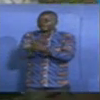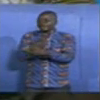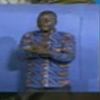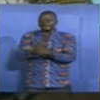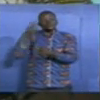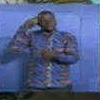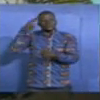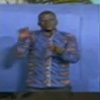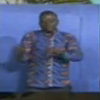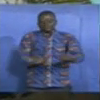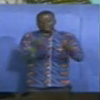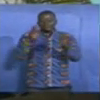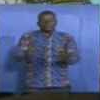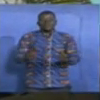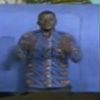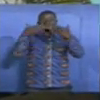Merci, Jérôme.